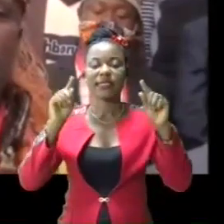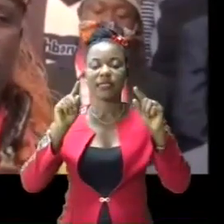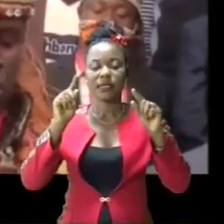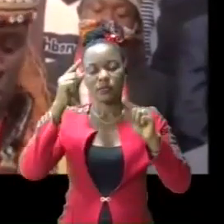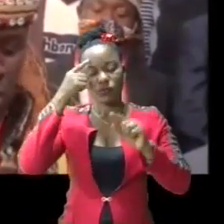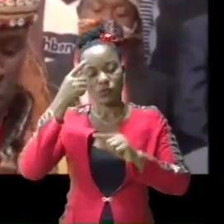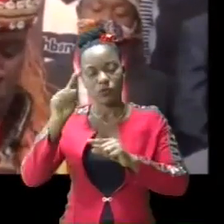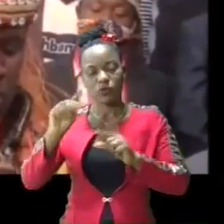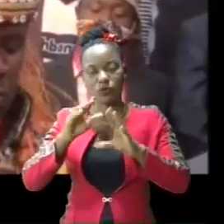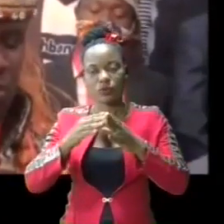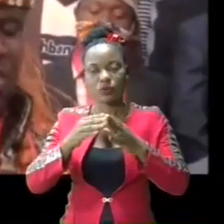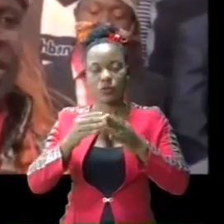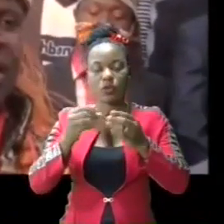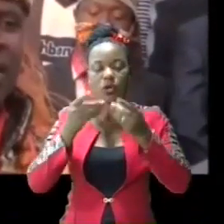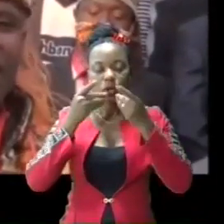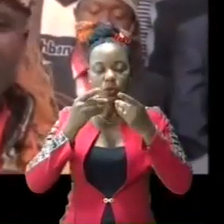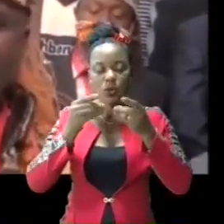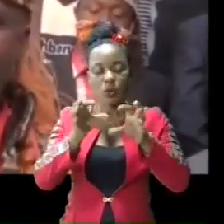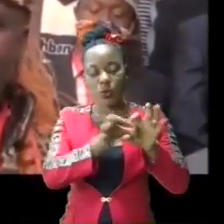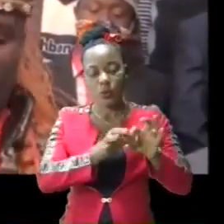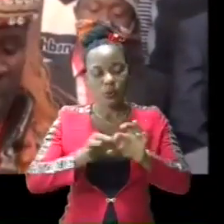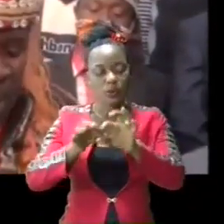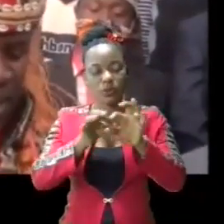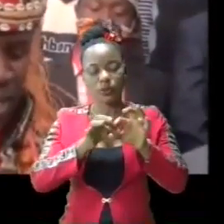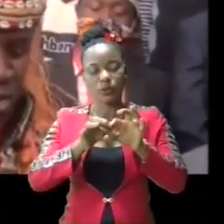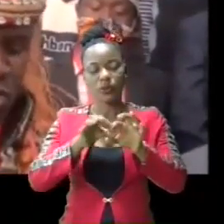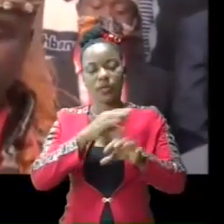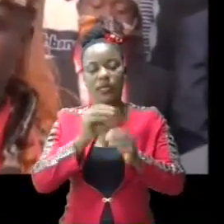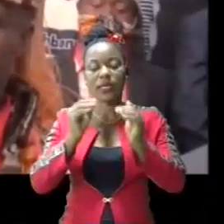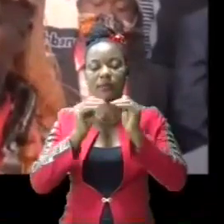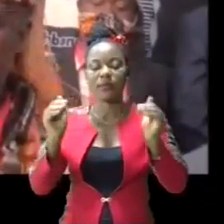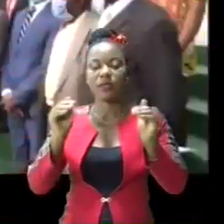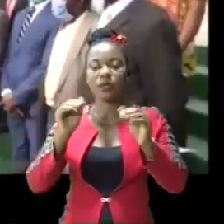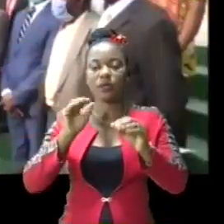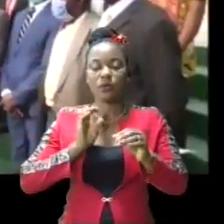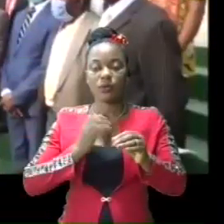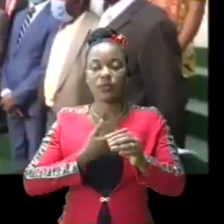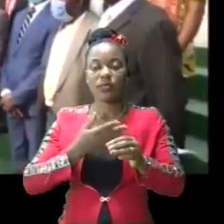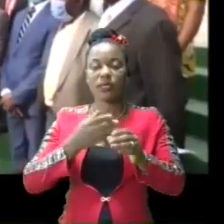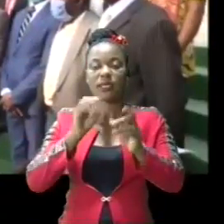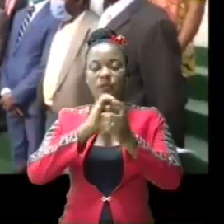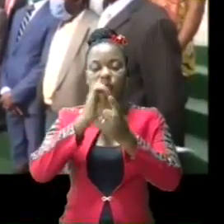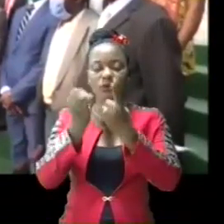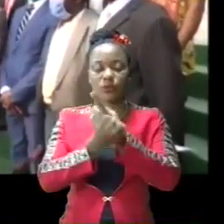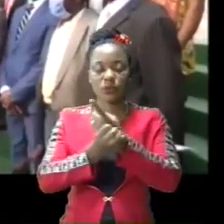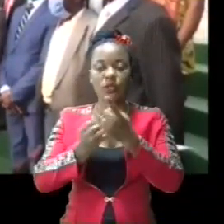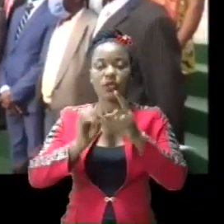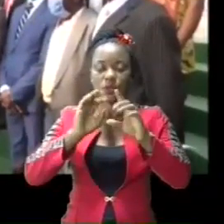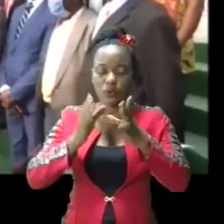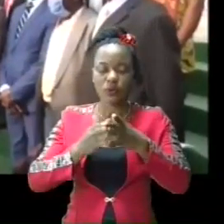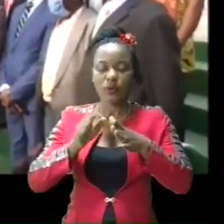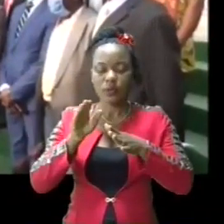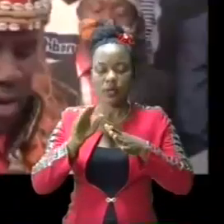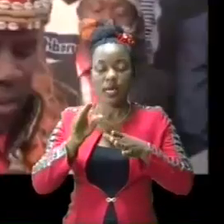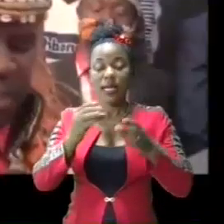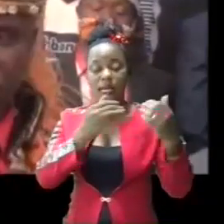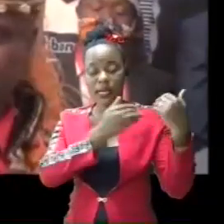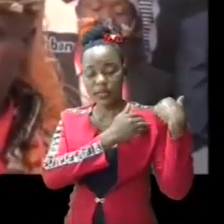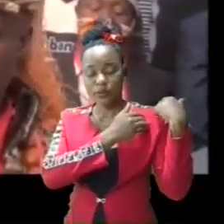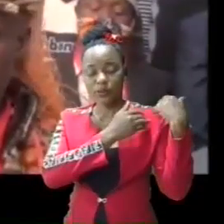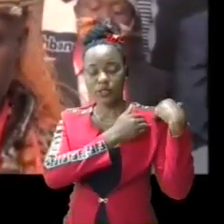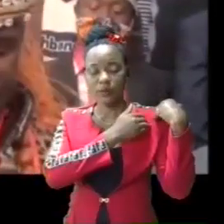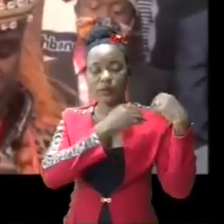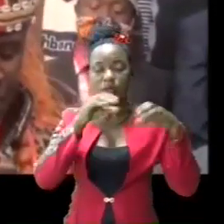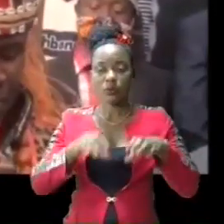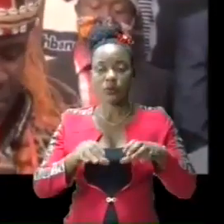restauration de notre cohésion provinciale et de la paix qui est notre culture. Démarche fort saluée par les notables de cette province, le